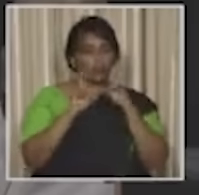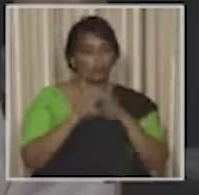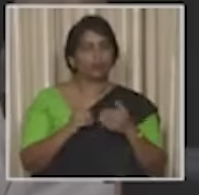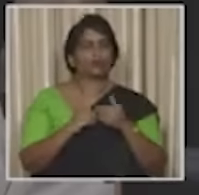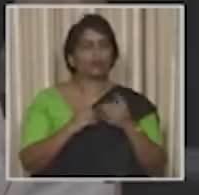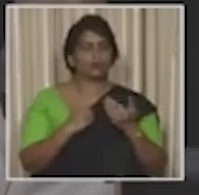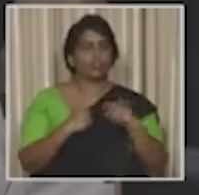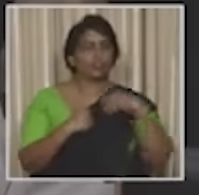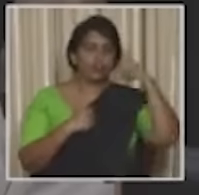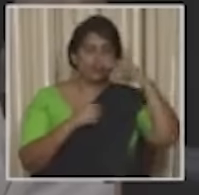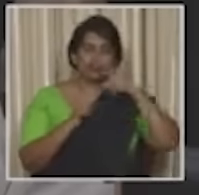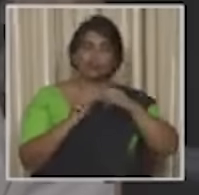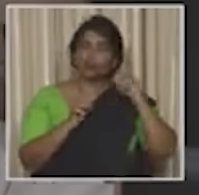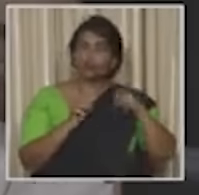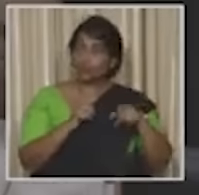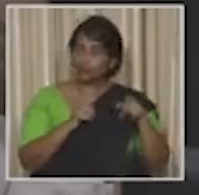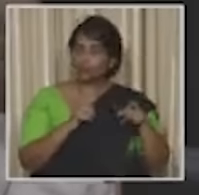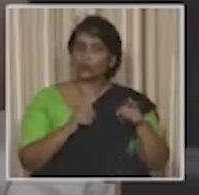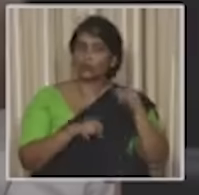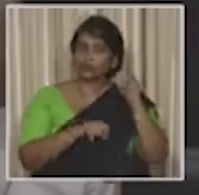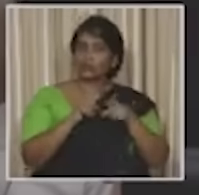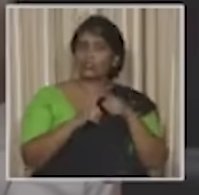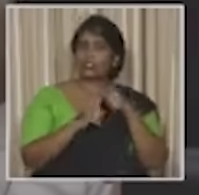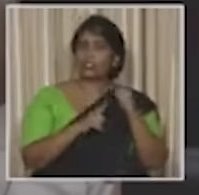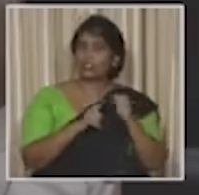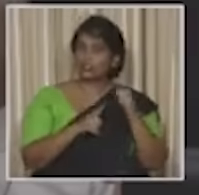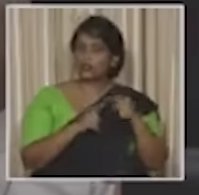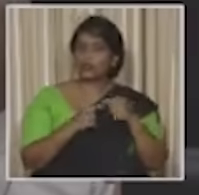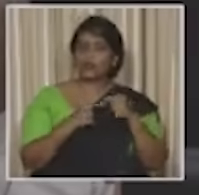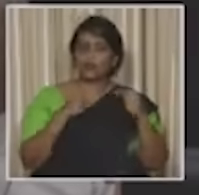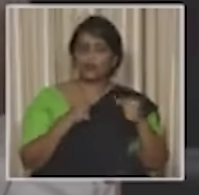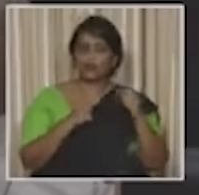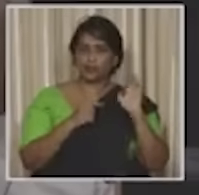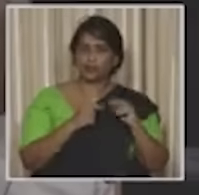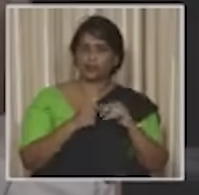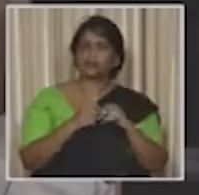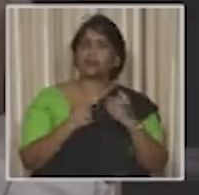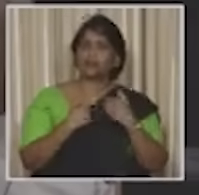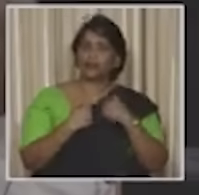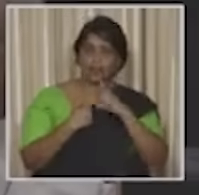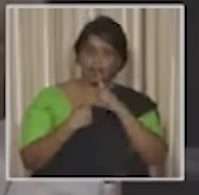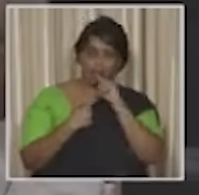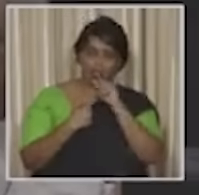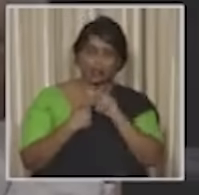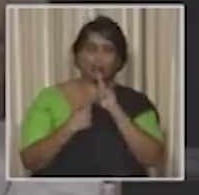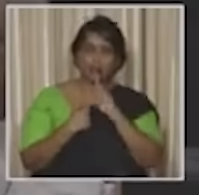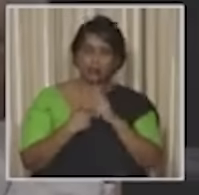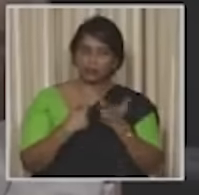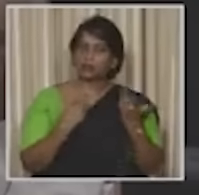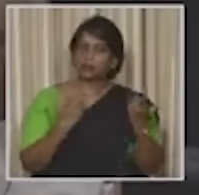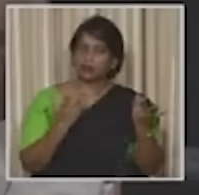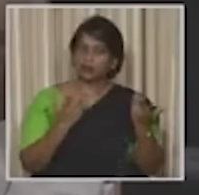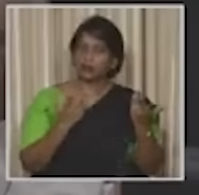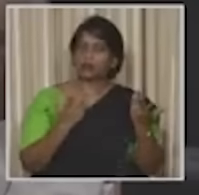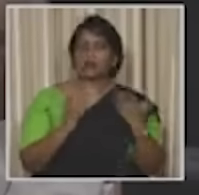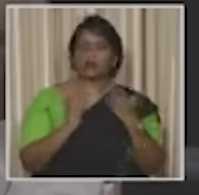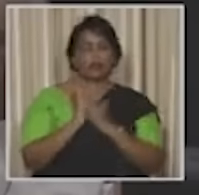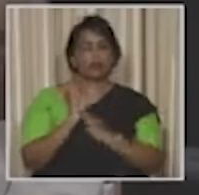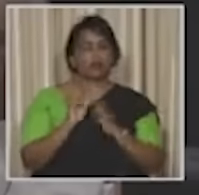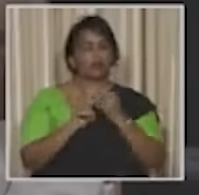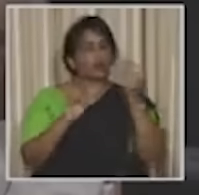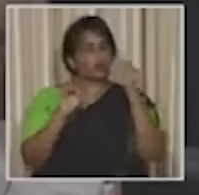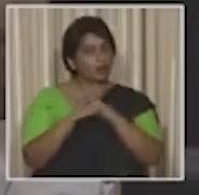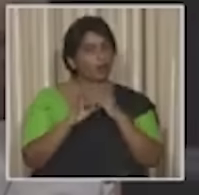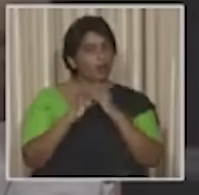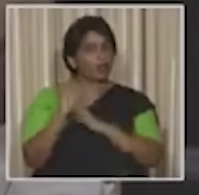ඉන්නේ විදුලි බල මණ්ඩලේ සමහර ඉංජිනේරුවන් මේවට විරුද්ධ උනේ නිසා අපි ඇත්ත කතා කරමු ඉතින් ඇමතුමා ආවෙන්